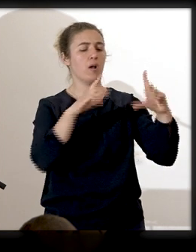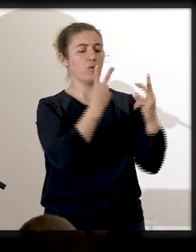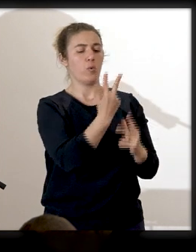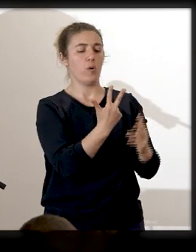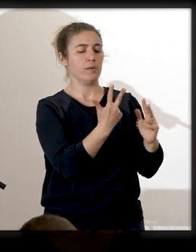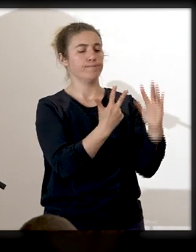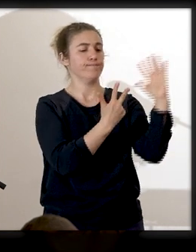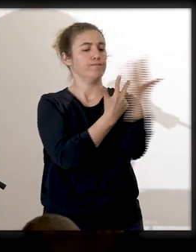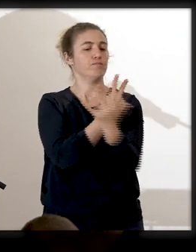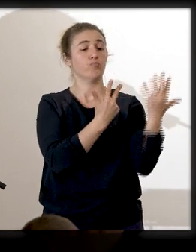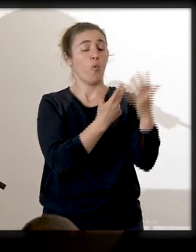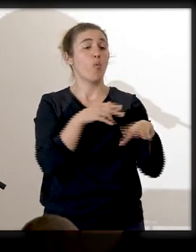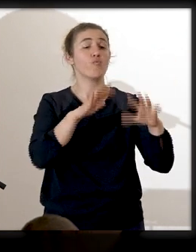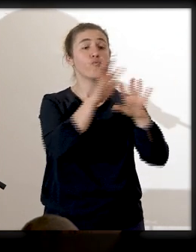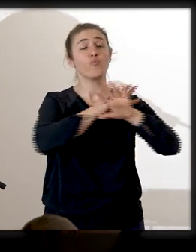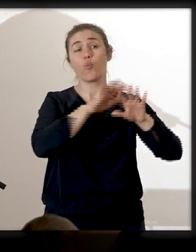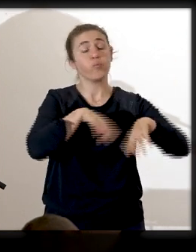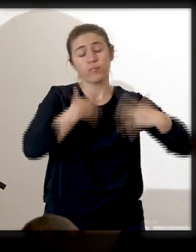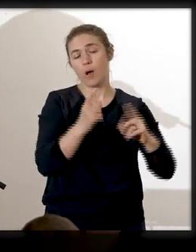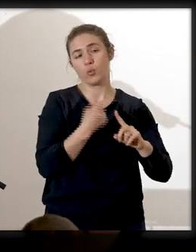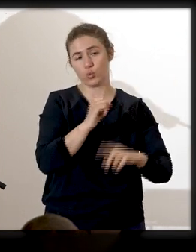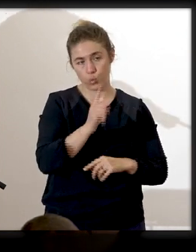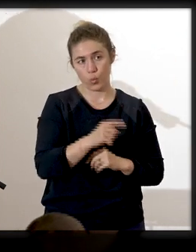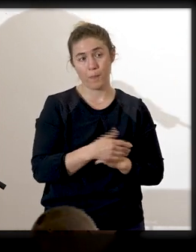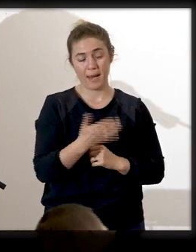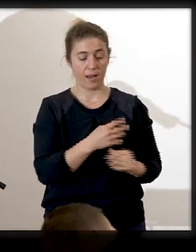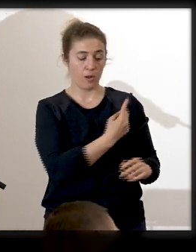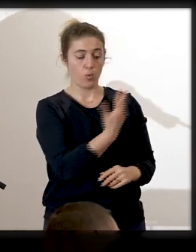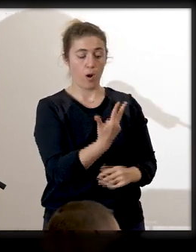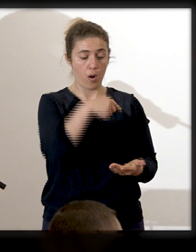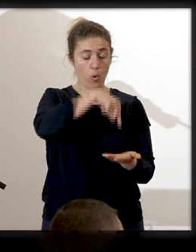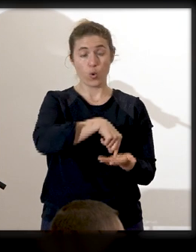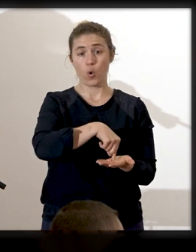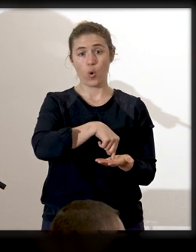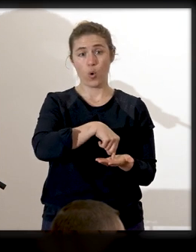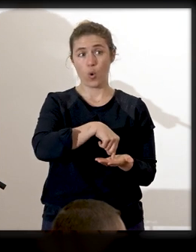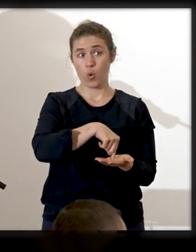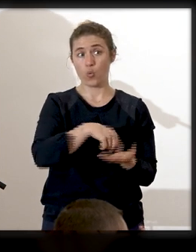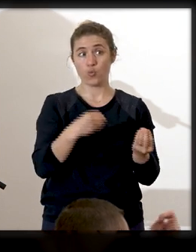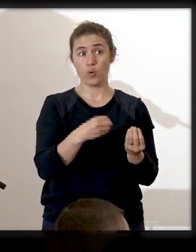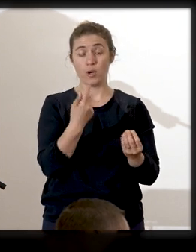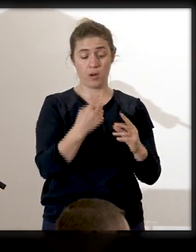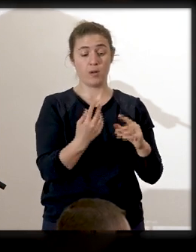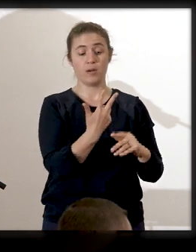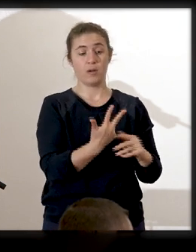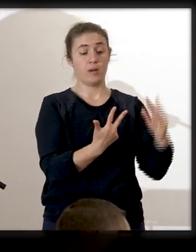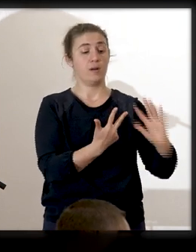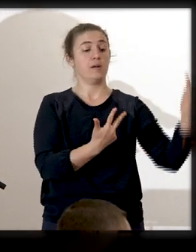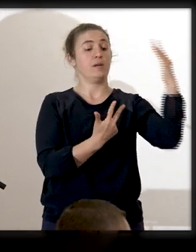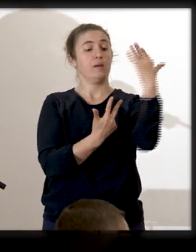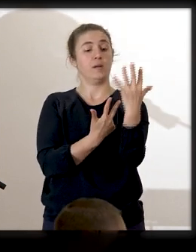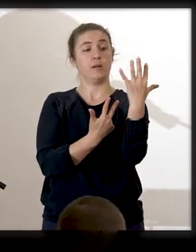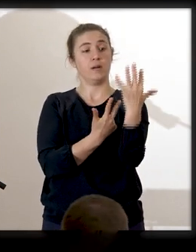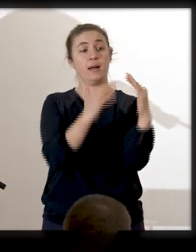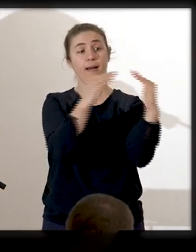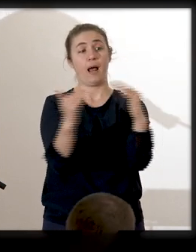est finalement peu important pour l'auteur, mais en réalité, ces travailleurs sont photographiés devant leur cabanon d'habitation. On aperçoit d'ailleurs un peu